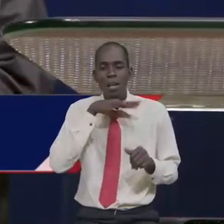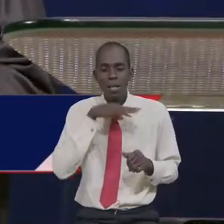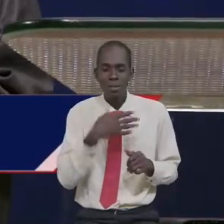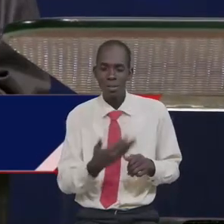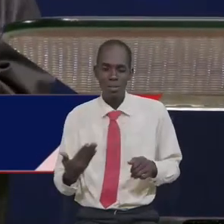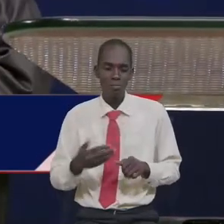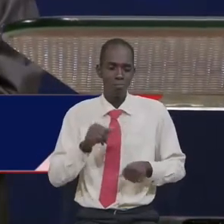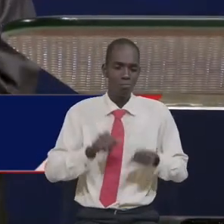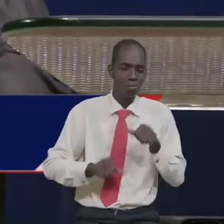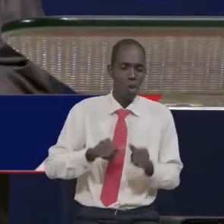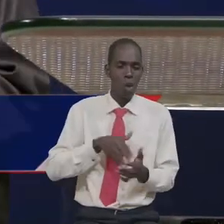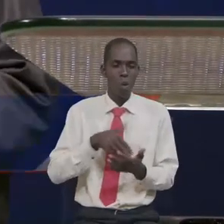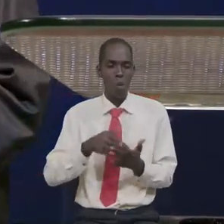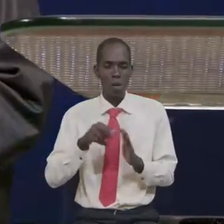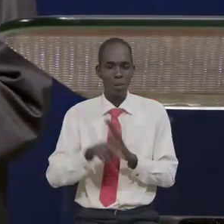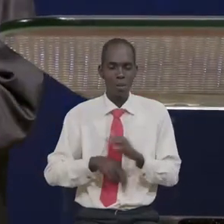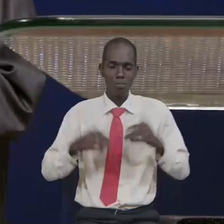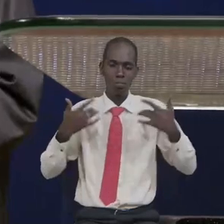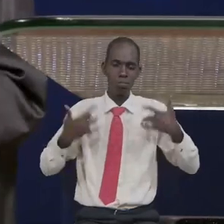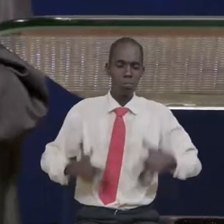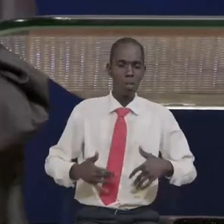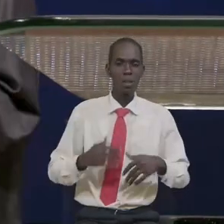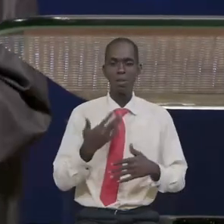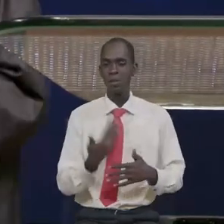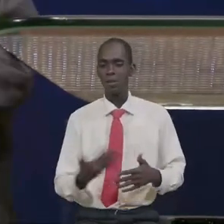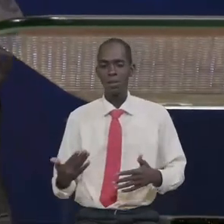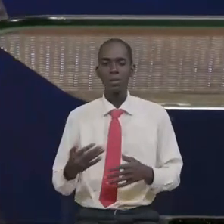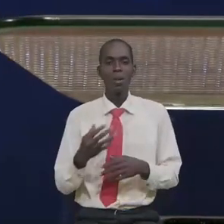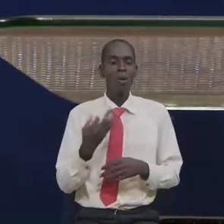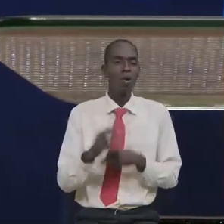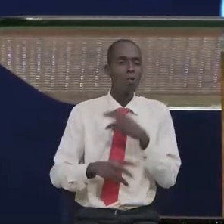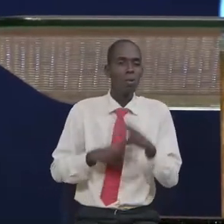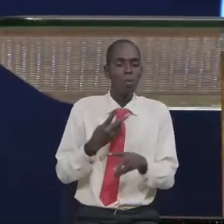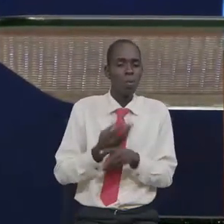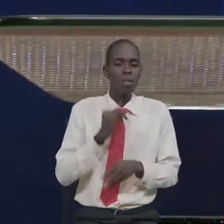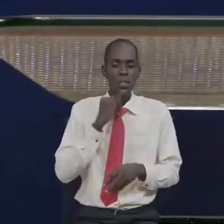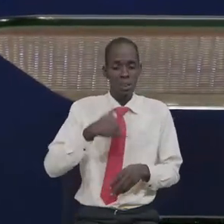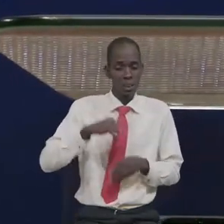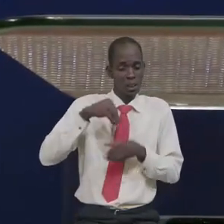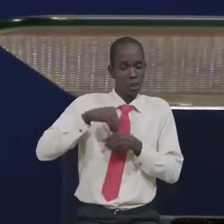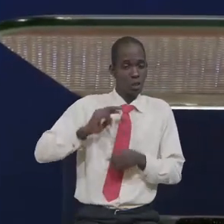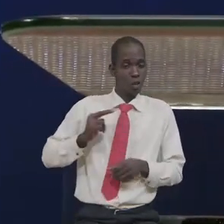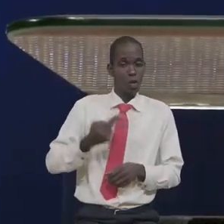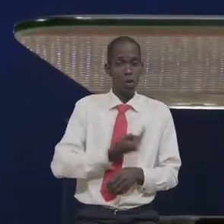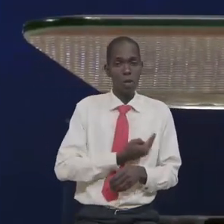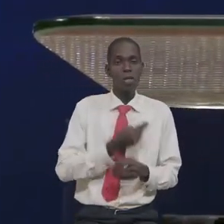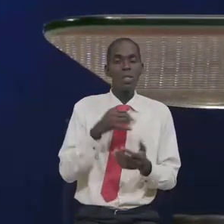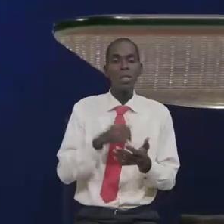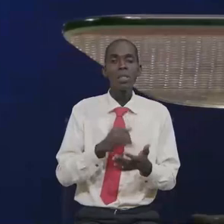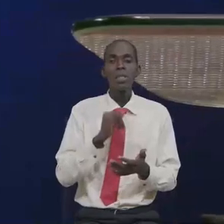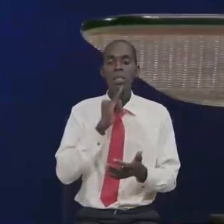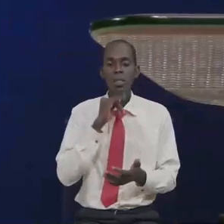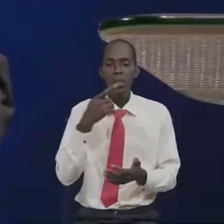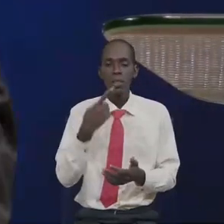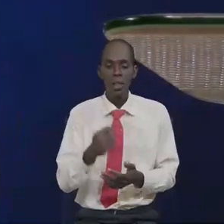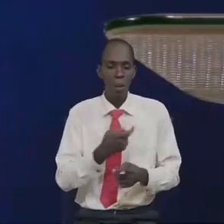la poussière du monde, l'attitude du monde qui reste encore en nous, c'est la persécution qui va